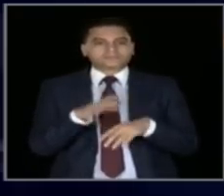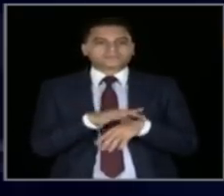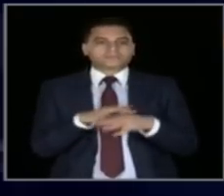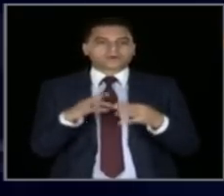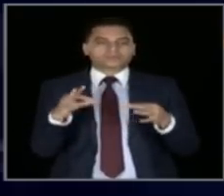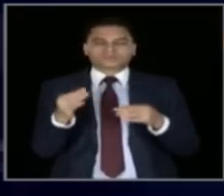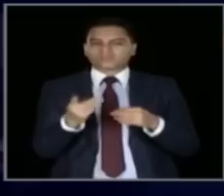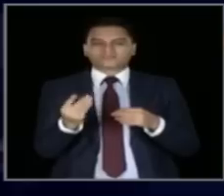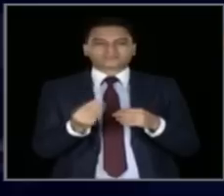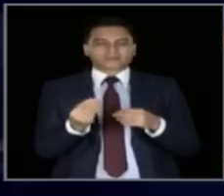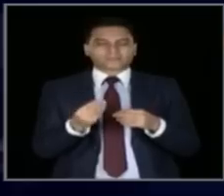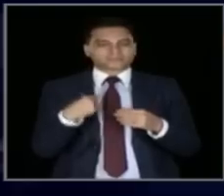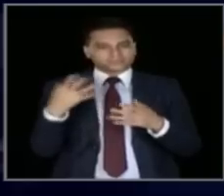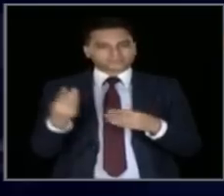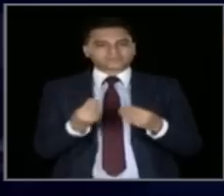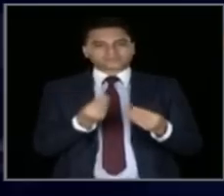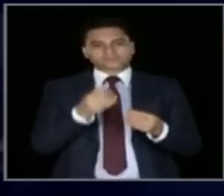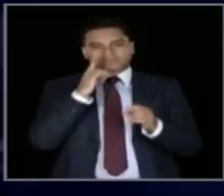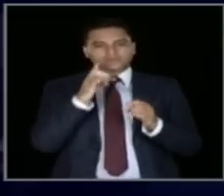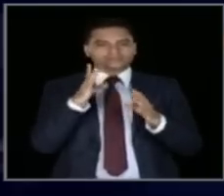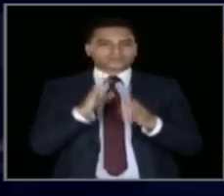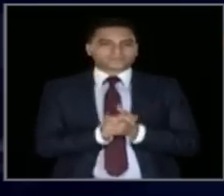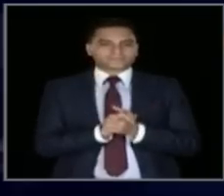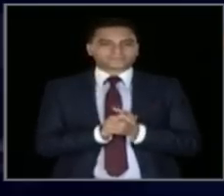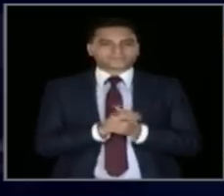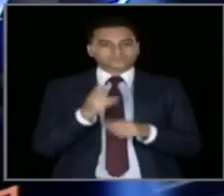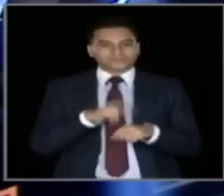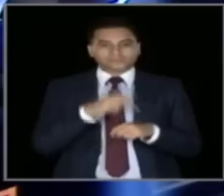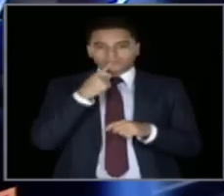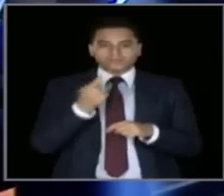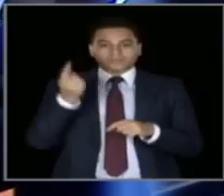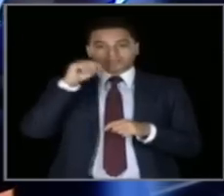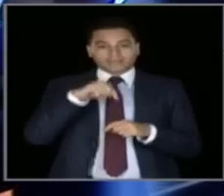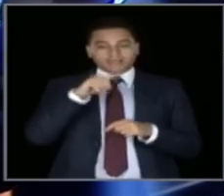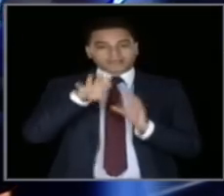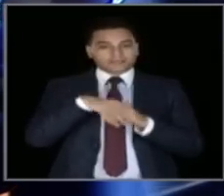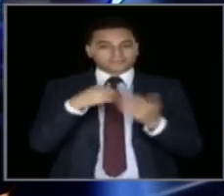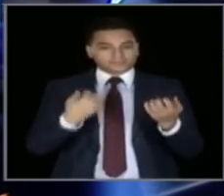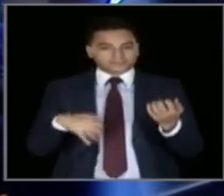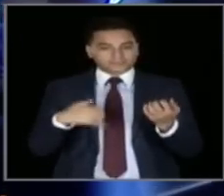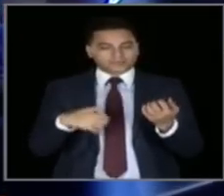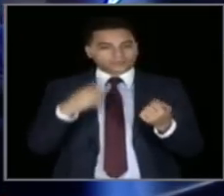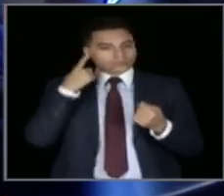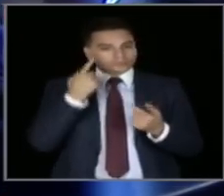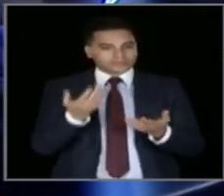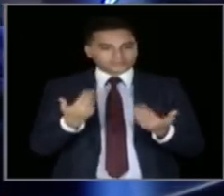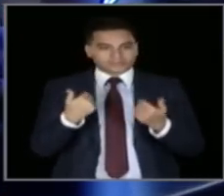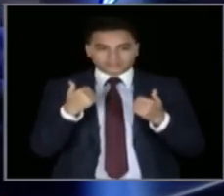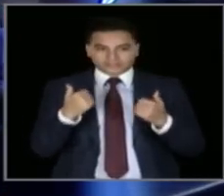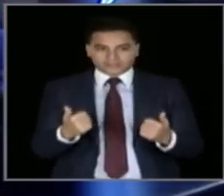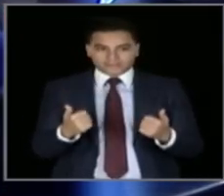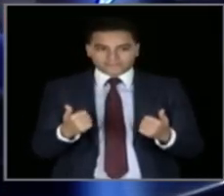بسيط ان شاء الله نقدر نحققه لك. ماشي. والسنه الجايه يبقى معاك الاورج وتعزف لنا باذن